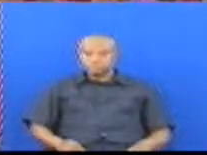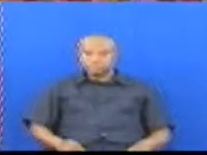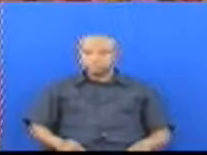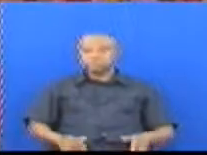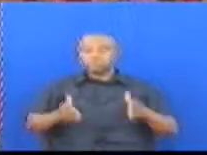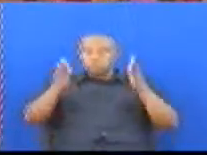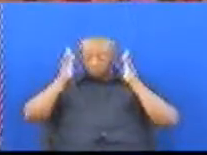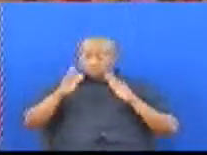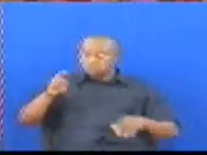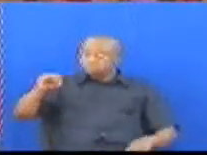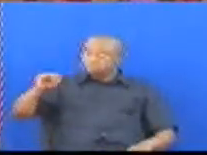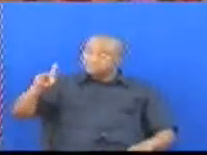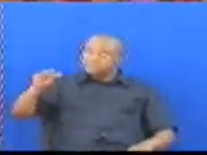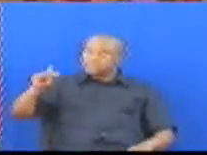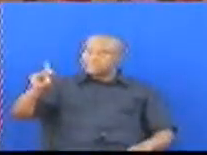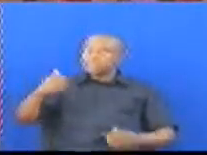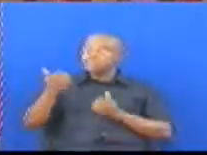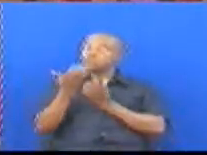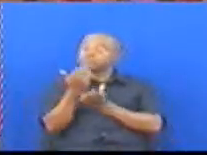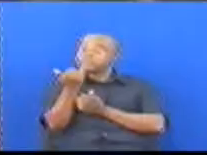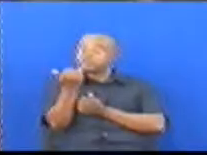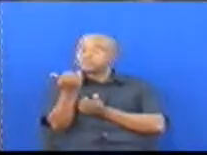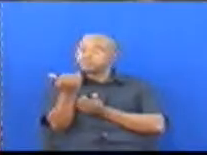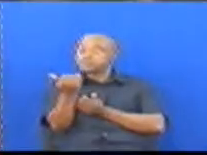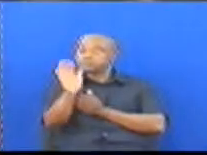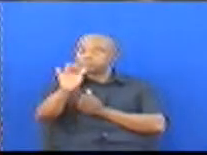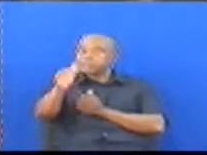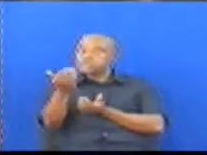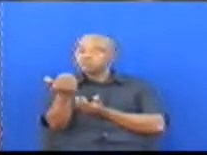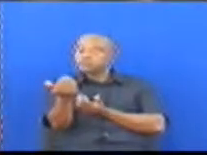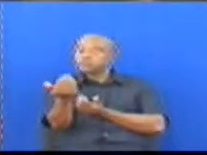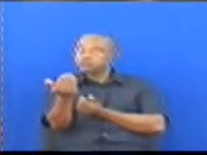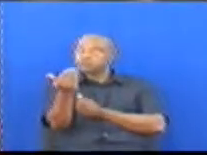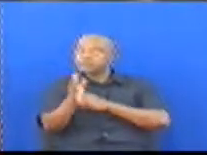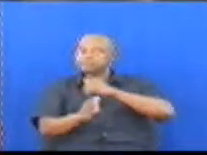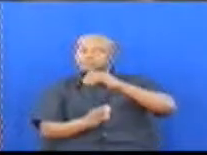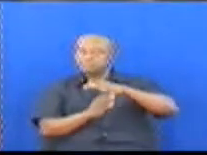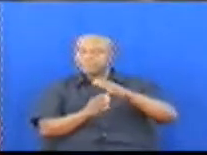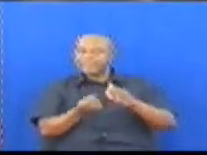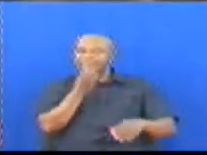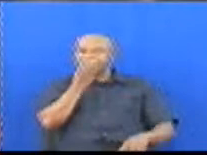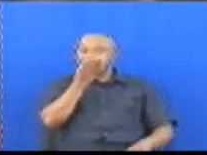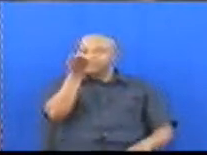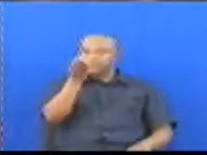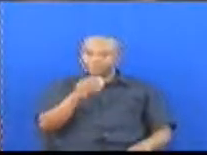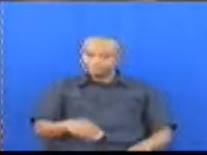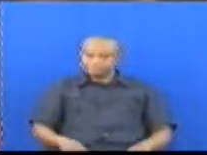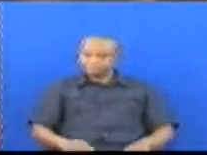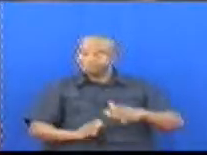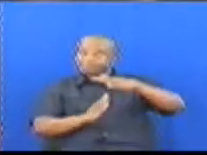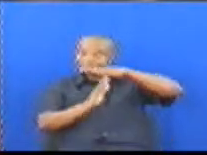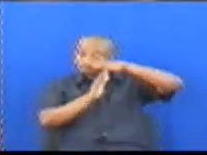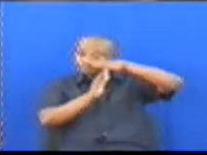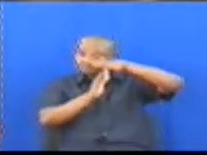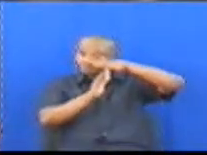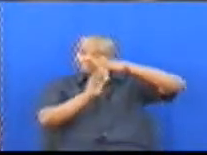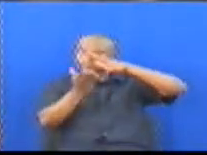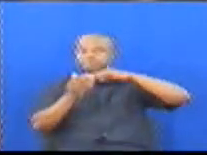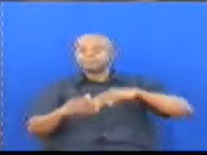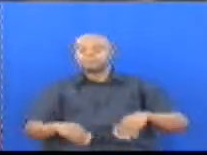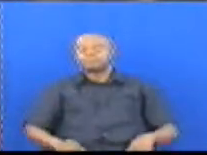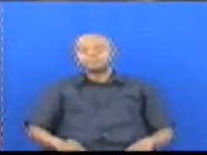na wala haijapewa nafasi kwamba inaweza itaifisha au isitaifisha. Mheshimiwa Ndaki, kuna taarifa kutoka kwa Mheshimiwa